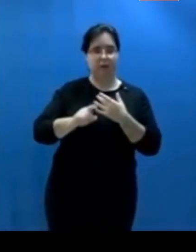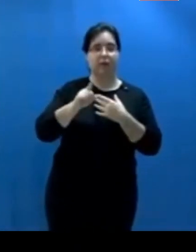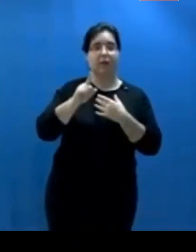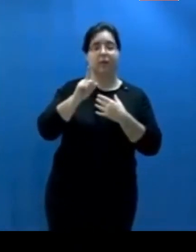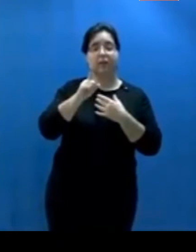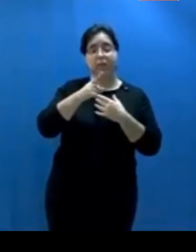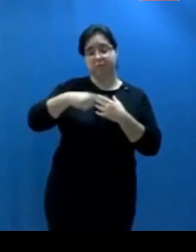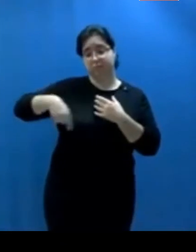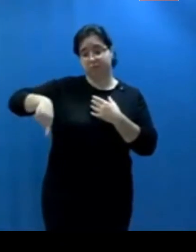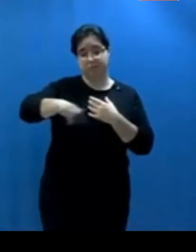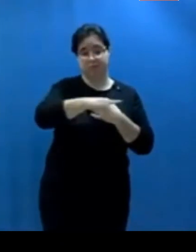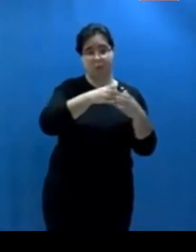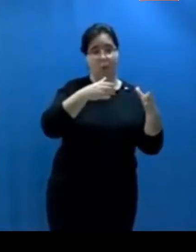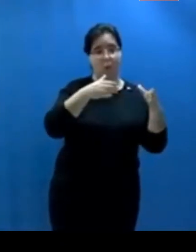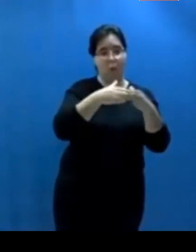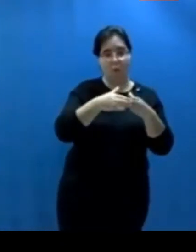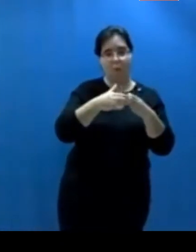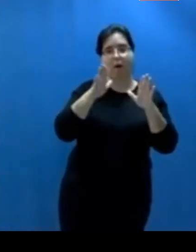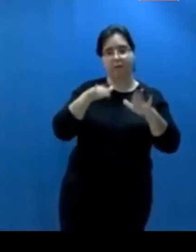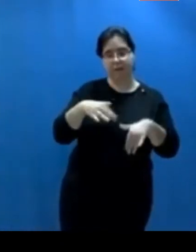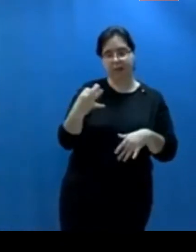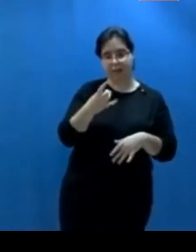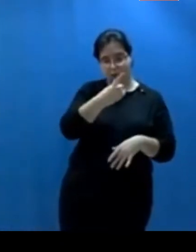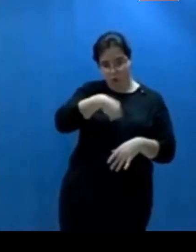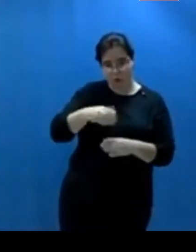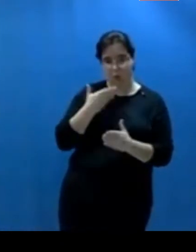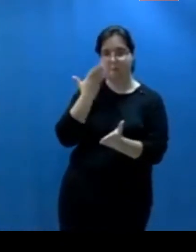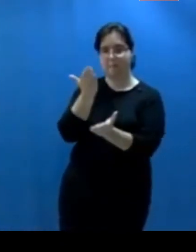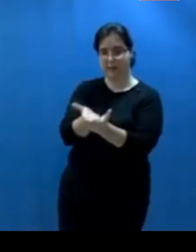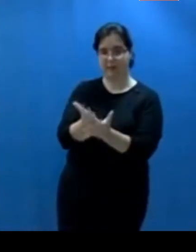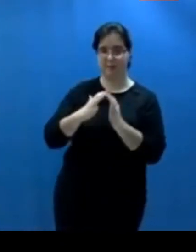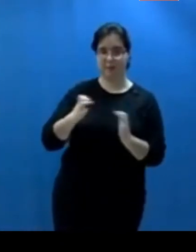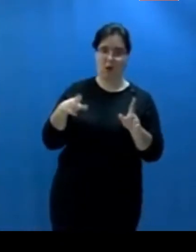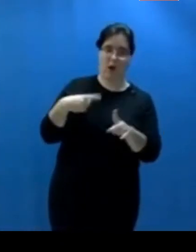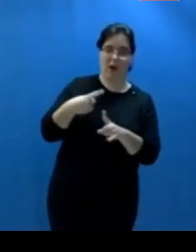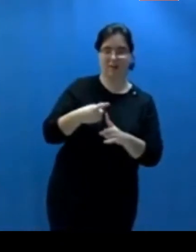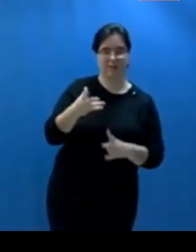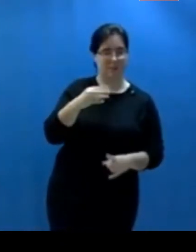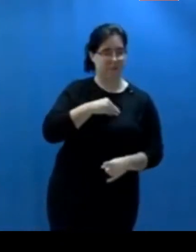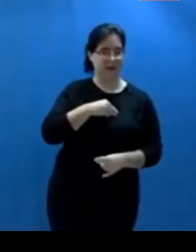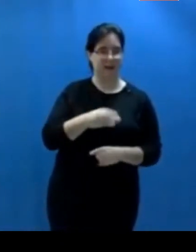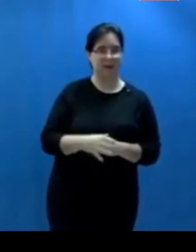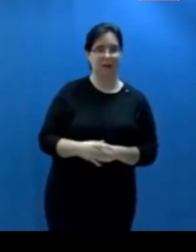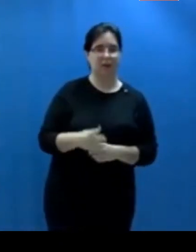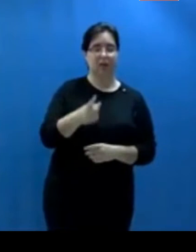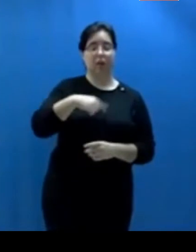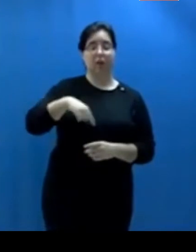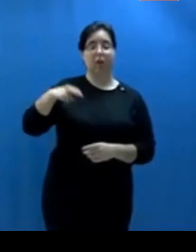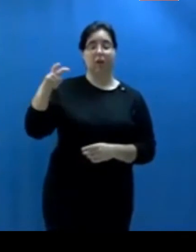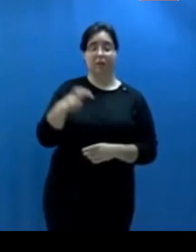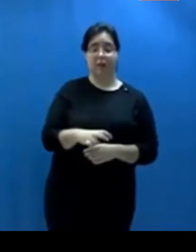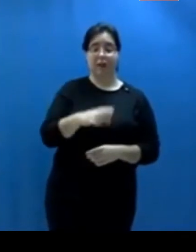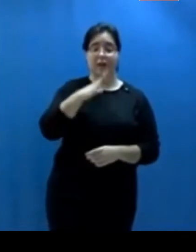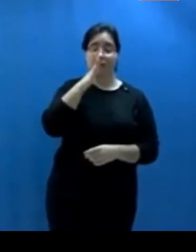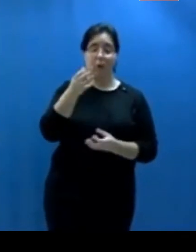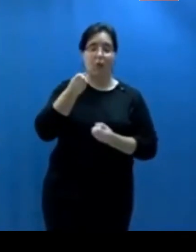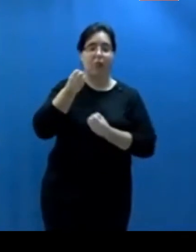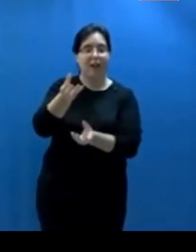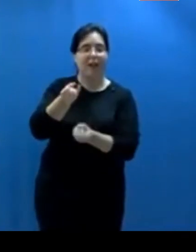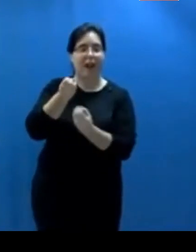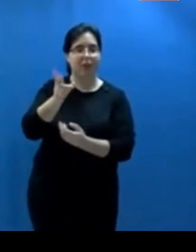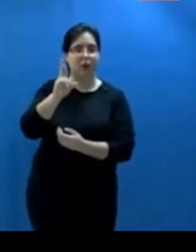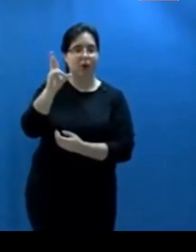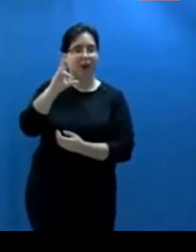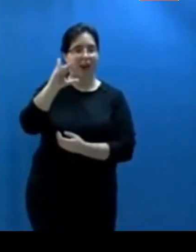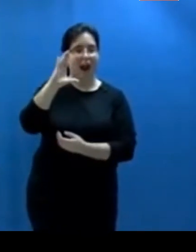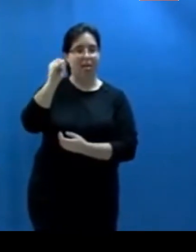grups els que portaren aquest plenari. Una llàstima. Estem així i és important saber-ho per les declaracions del senyor Ricardo Costa, que va fer just